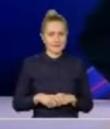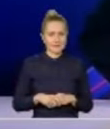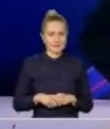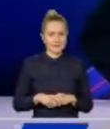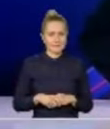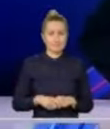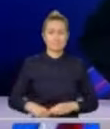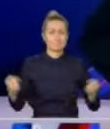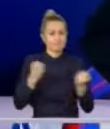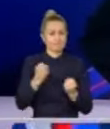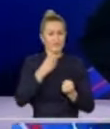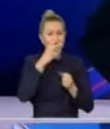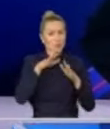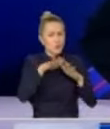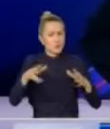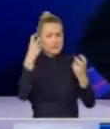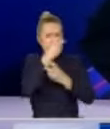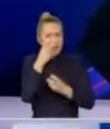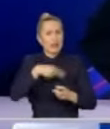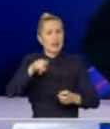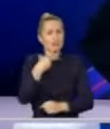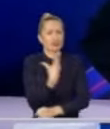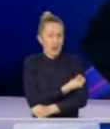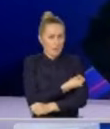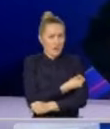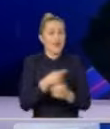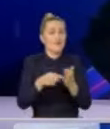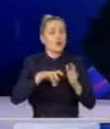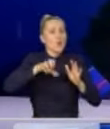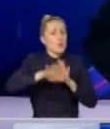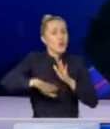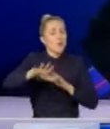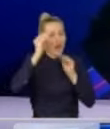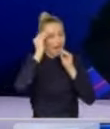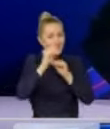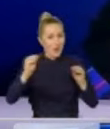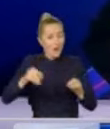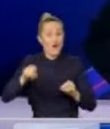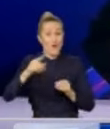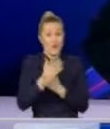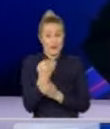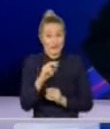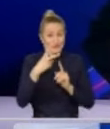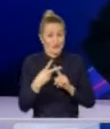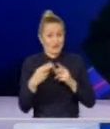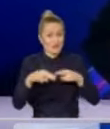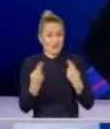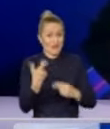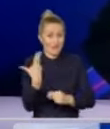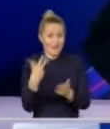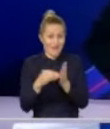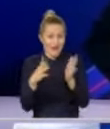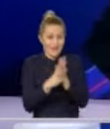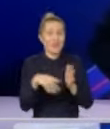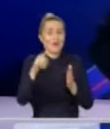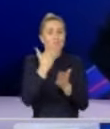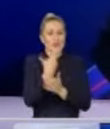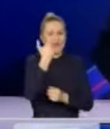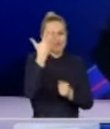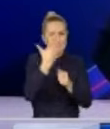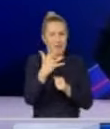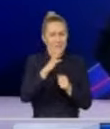Ogromne zainteresowanie szczepieniami przeciwko COVID-19 wśród nauczycieli. Po drugim dniu rejestracji jest już ponad 215 tysięcy